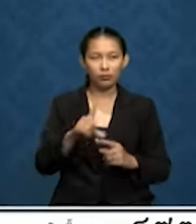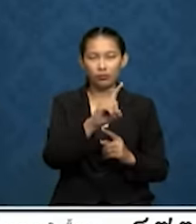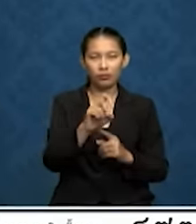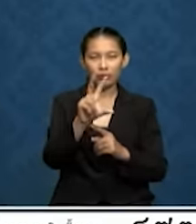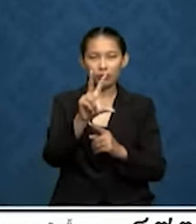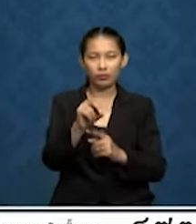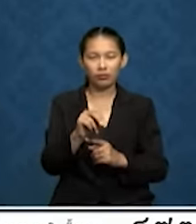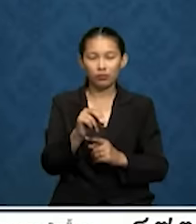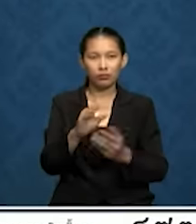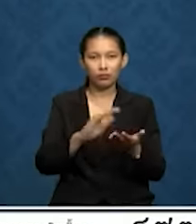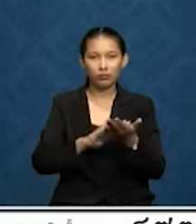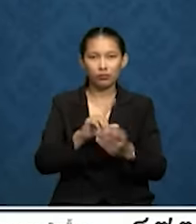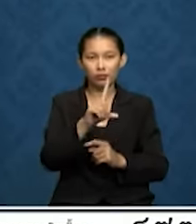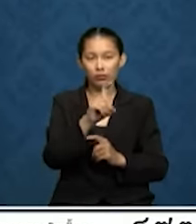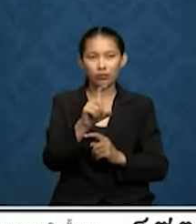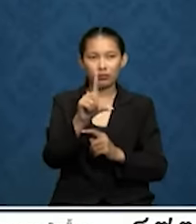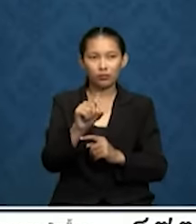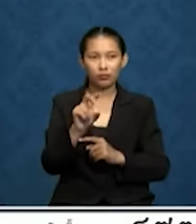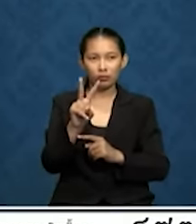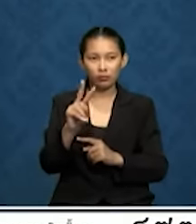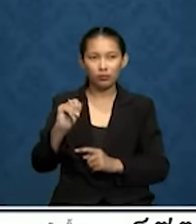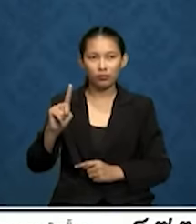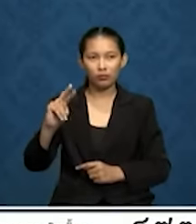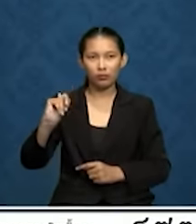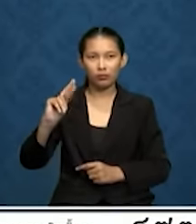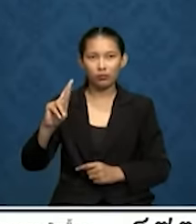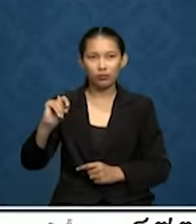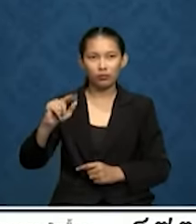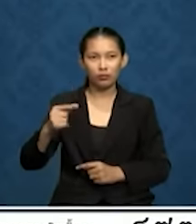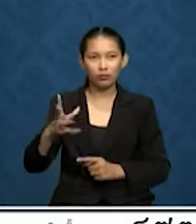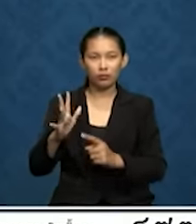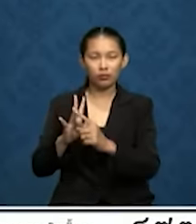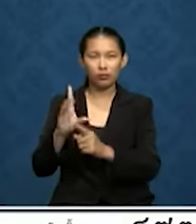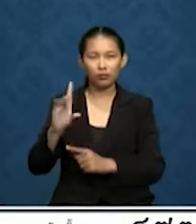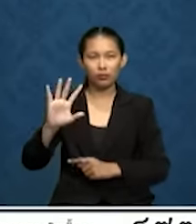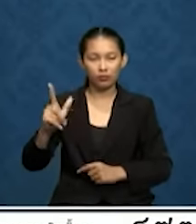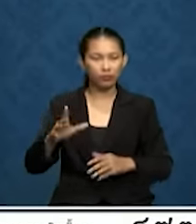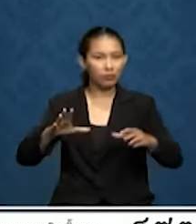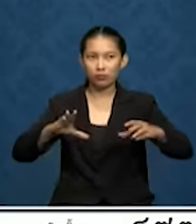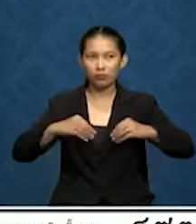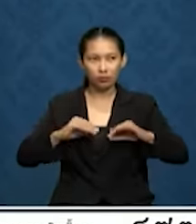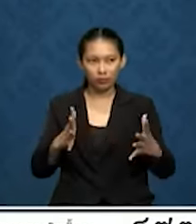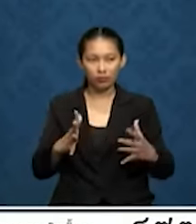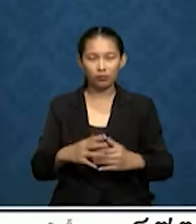122นายณรงค์เดชอุรานกุล ไม่เห็นชอบ